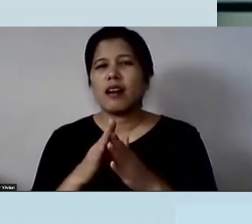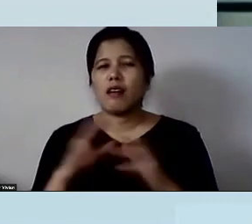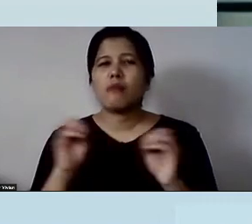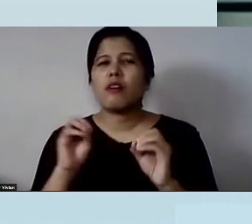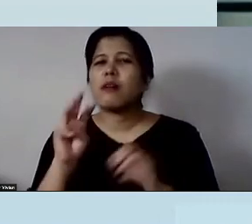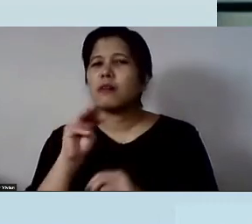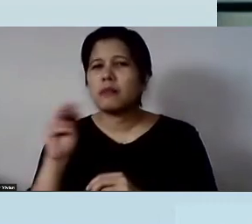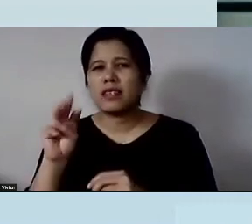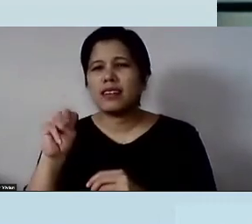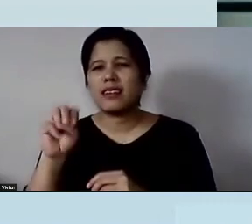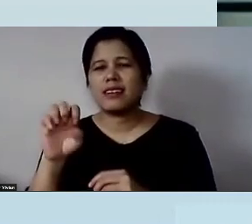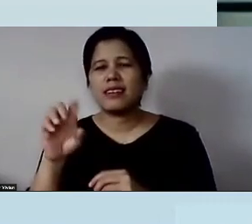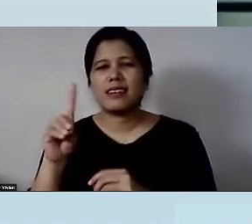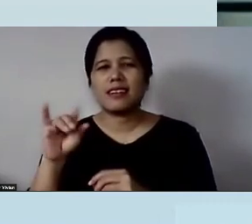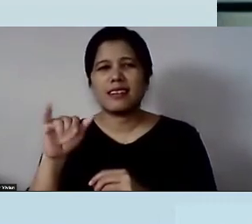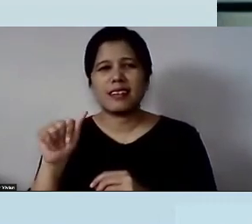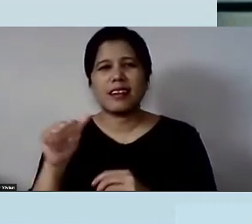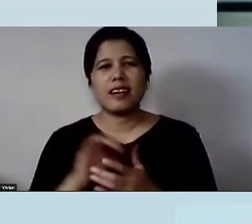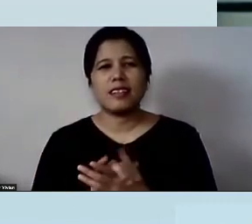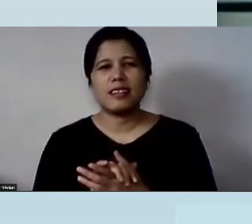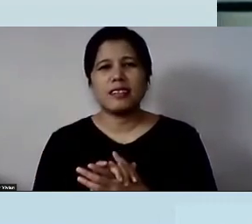ko yun, no, nung sinabi ko yun,